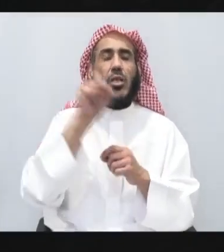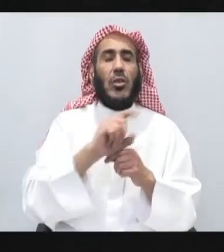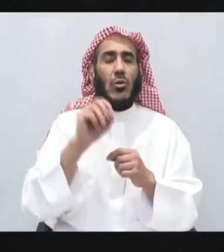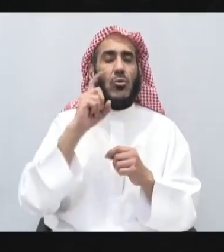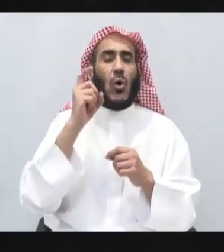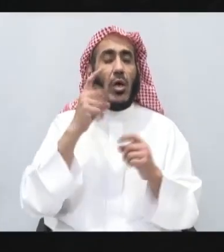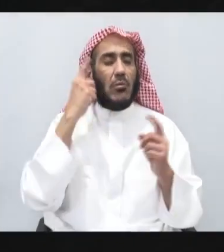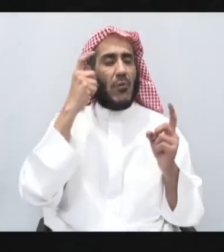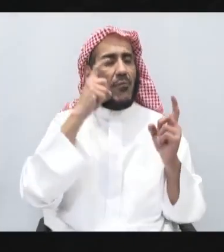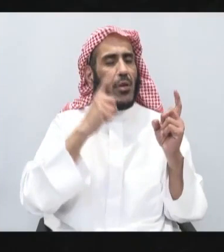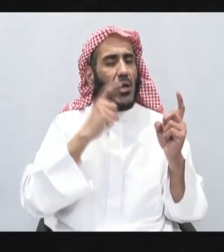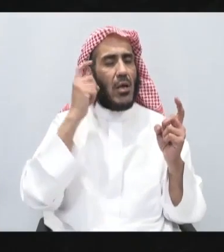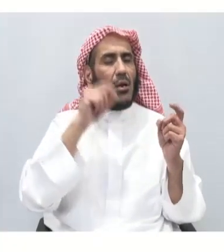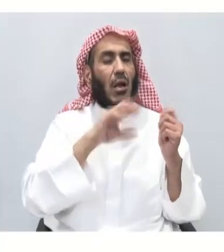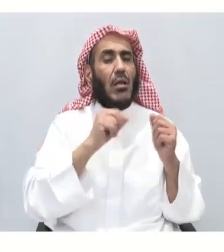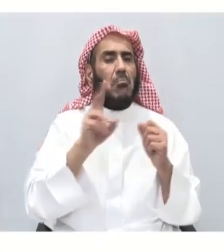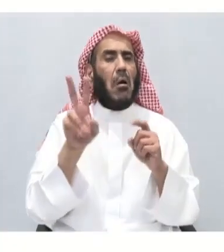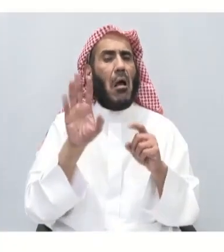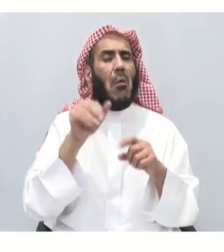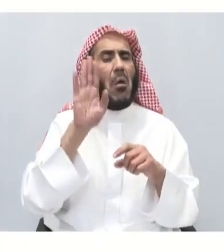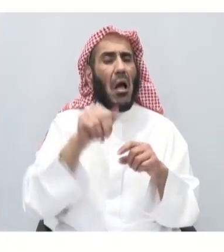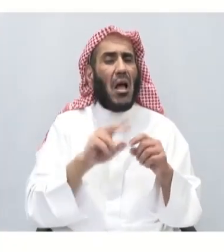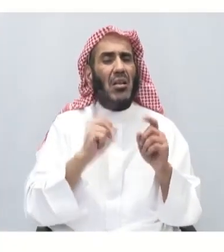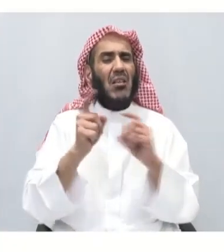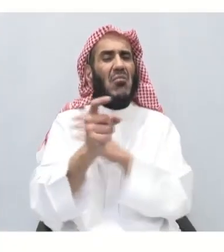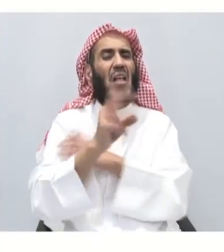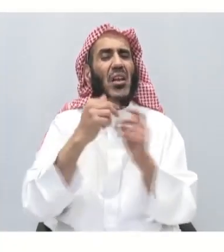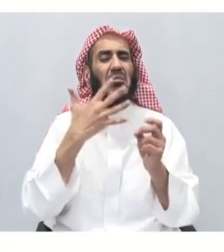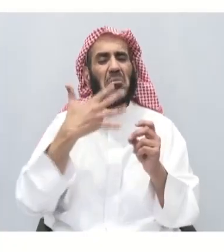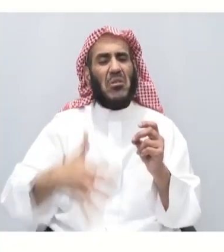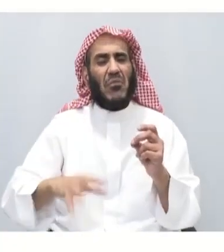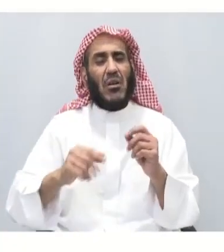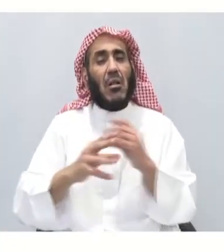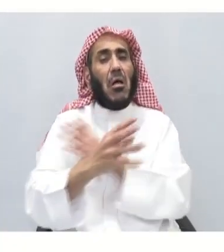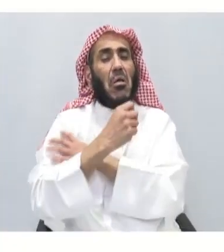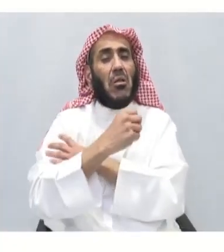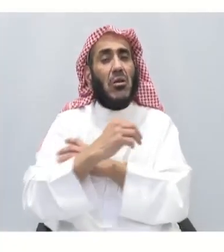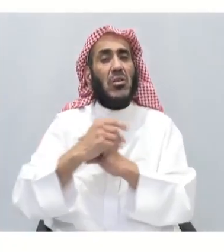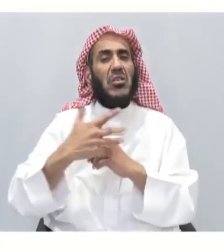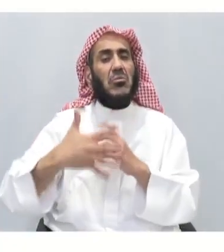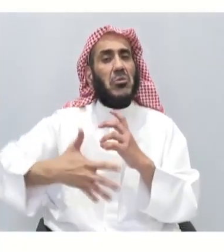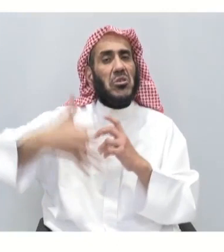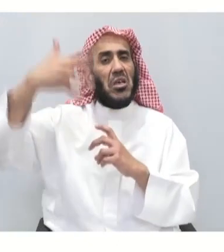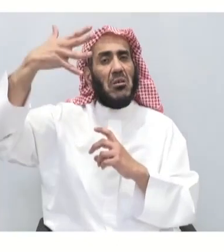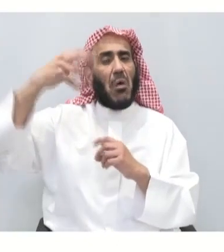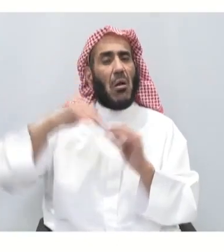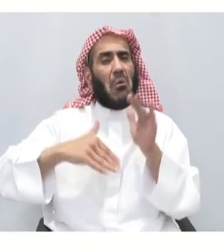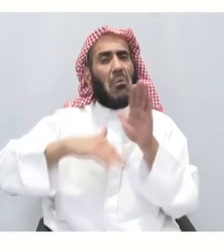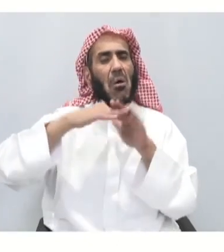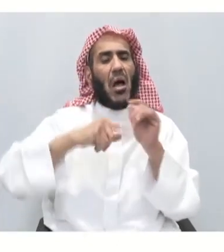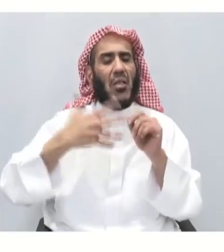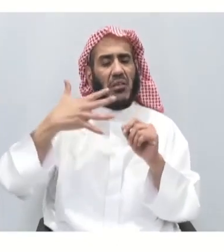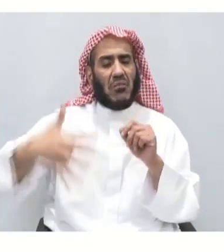التفكير الناقد هل تختلف العضلات عند الطفل عن العضلات عند الشخص البالغ هذا